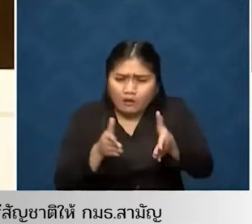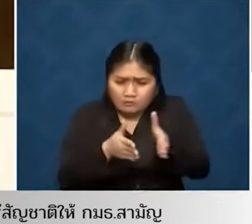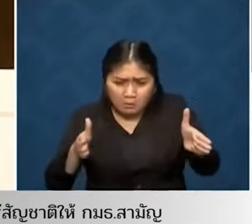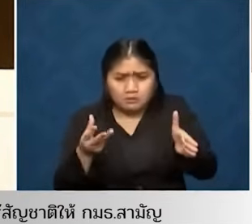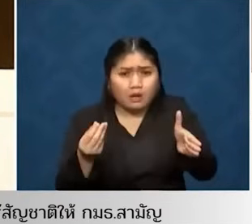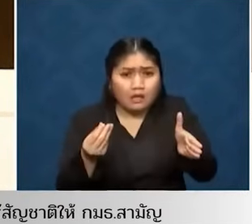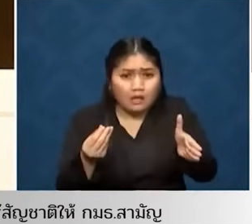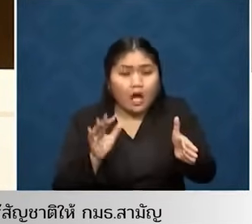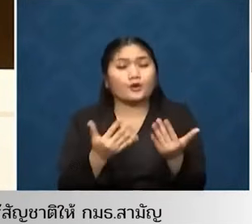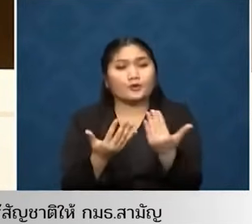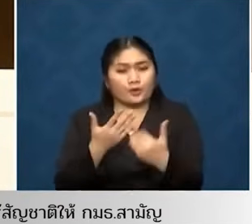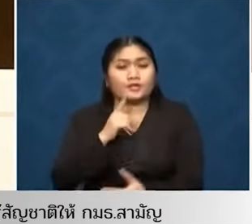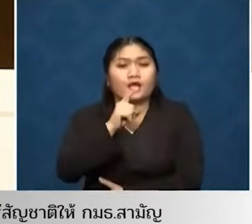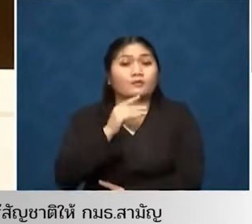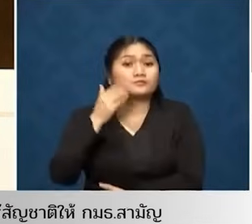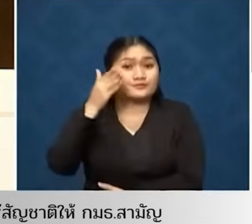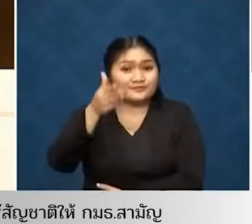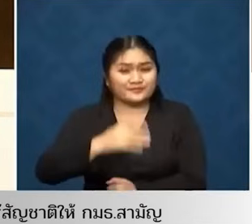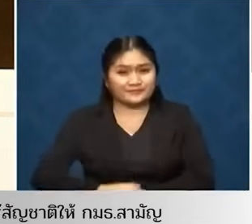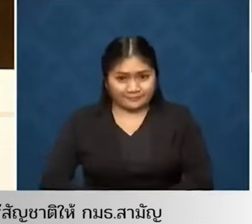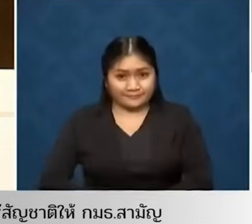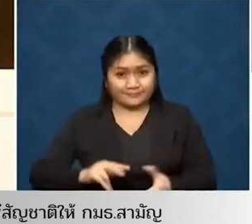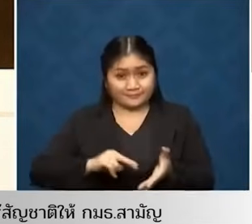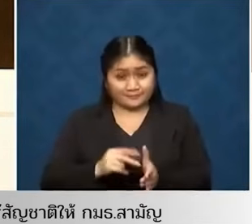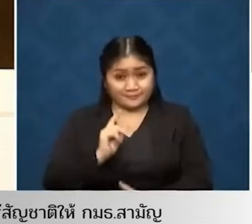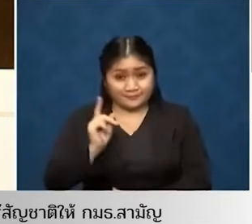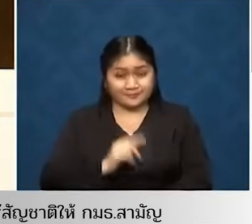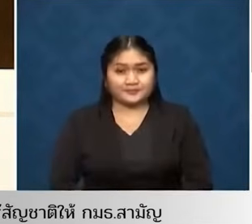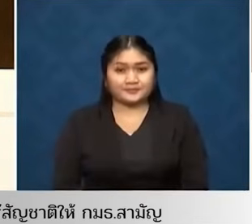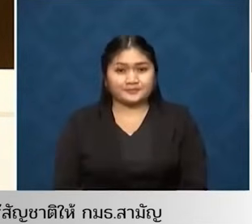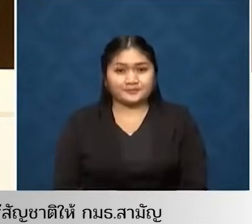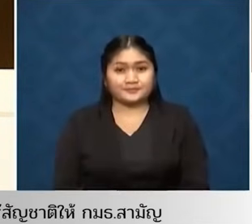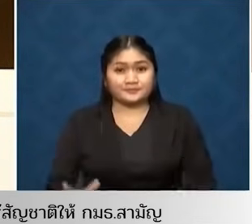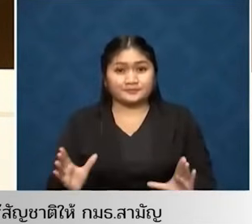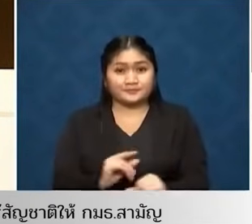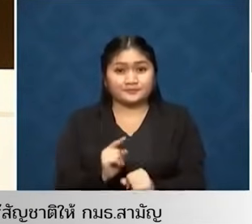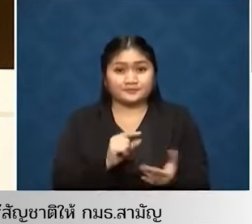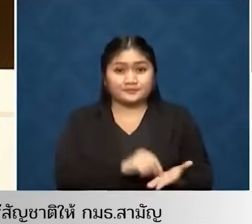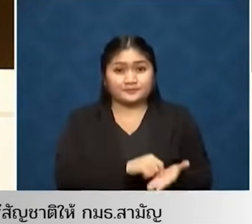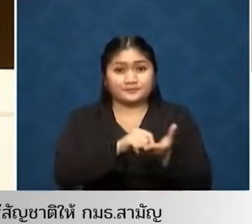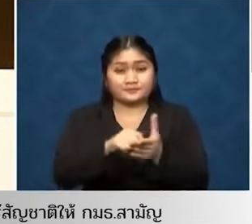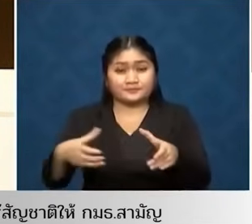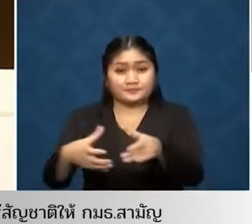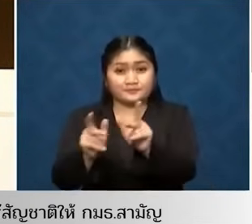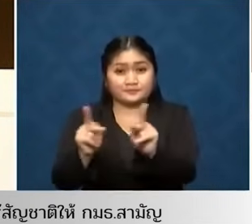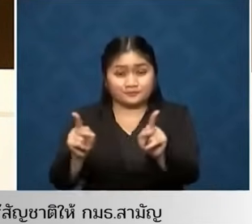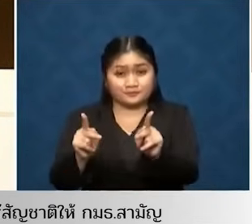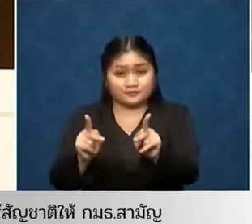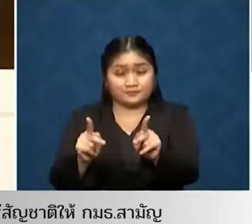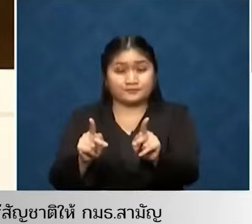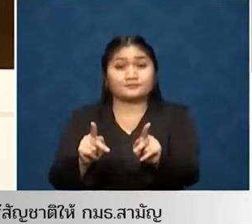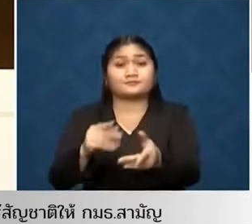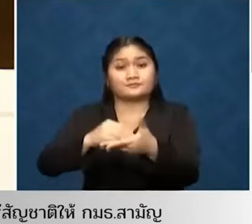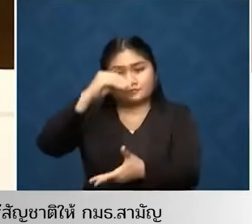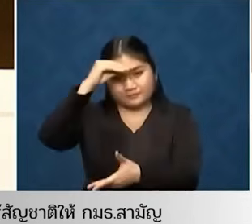ครับ เดี๋ยวจะถามต่อไปครับก็ถือว่าเราส่งให้กรรมธิการสามัญการศึกษารับ